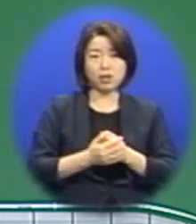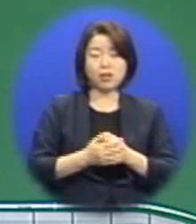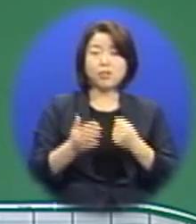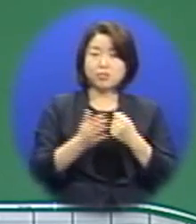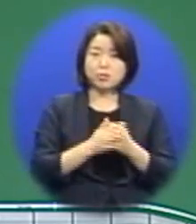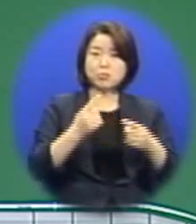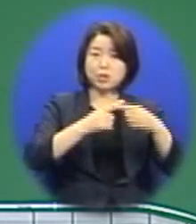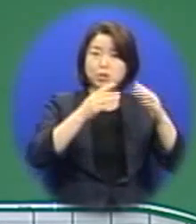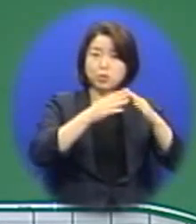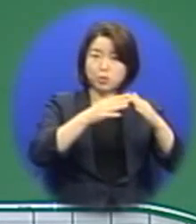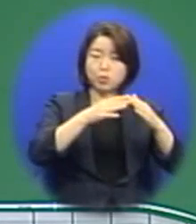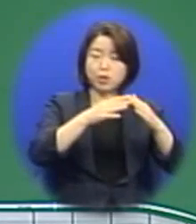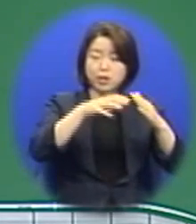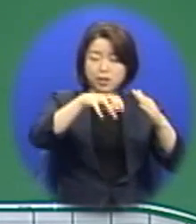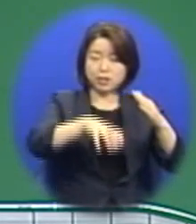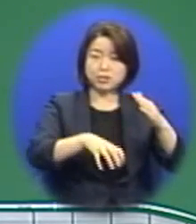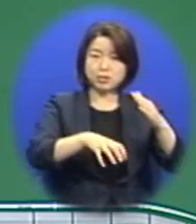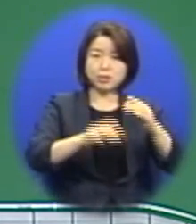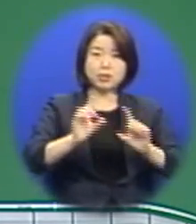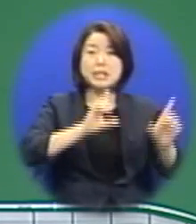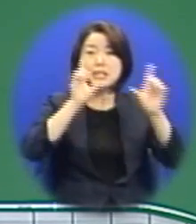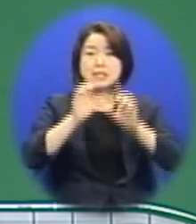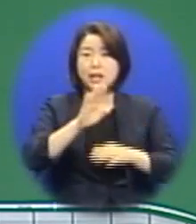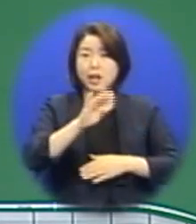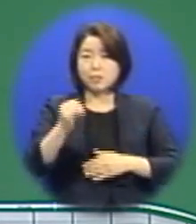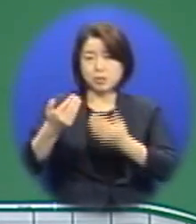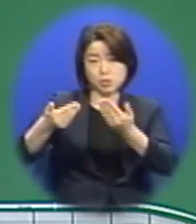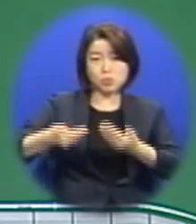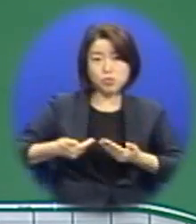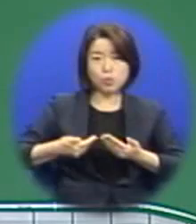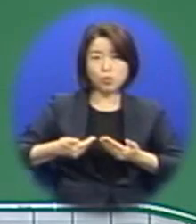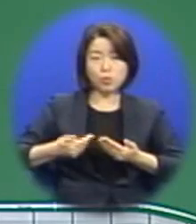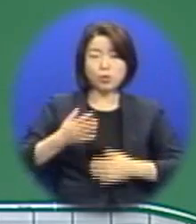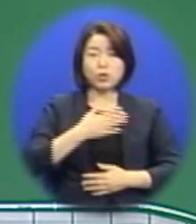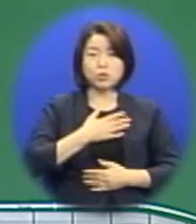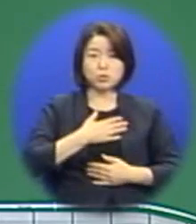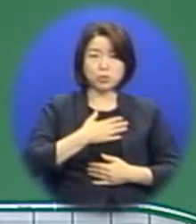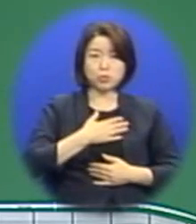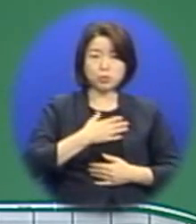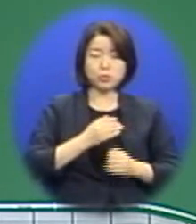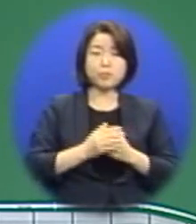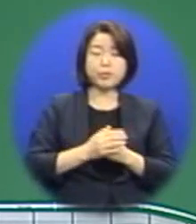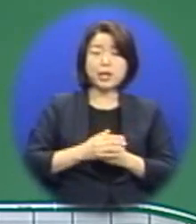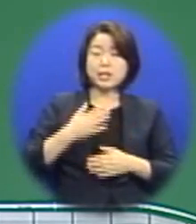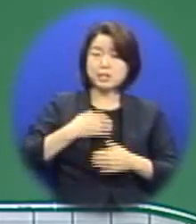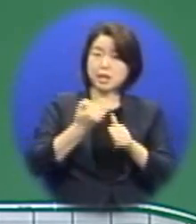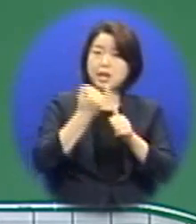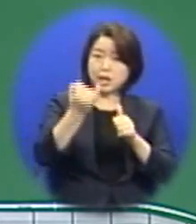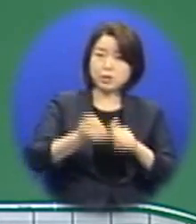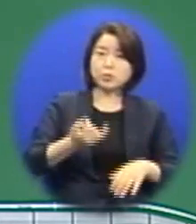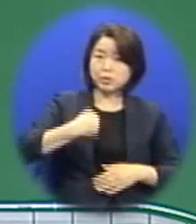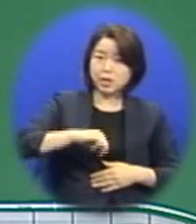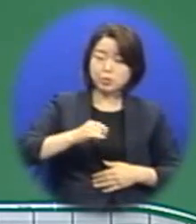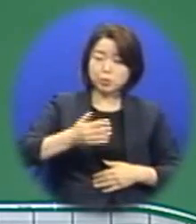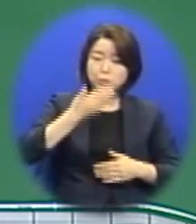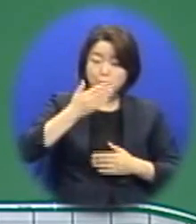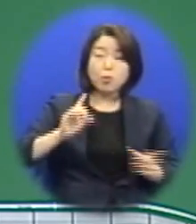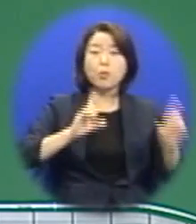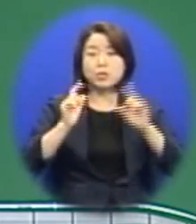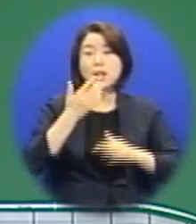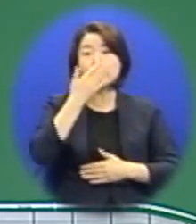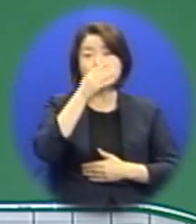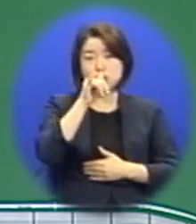교회에서 생활비도 주고 그래서 저도 저희 아내도 딸도 먹이고 살릴 수